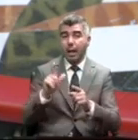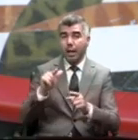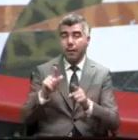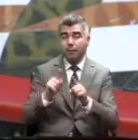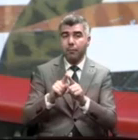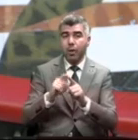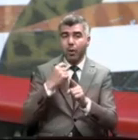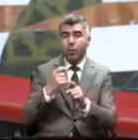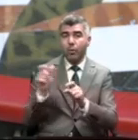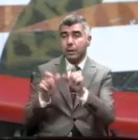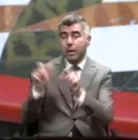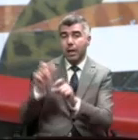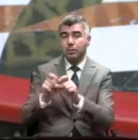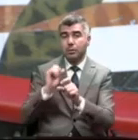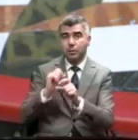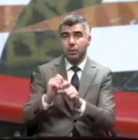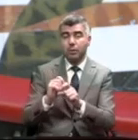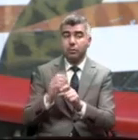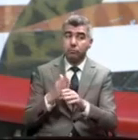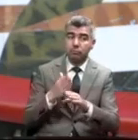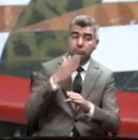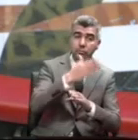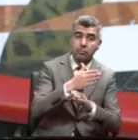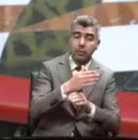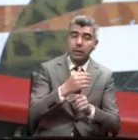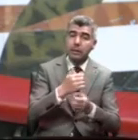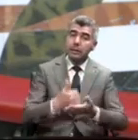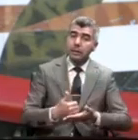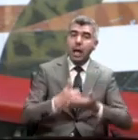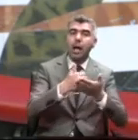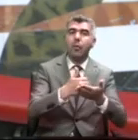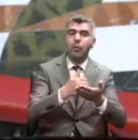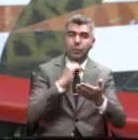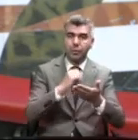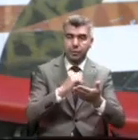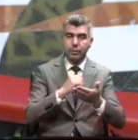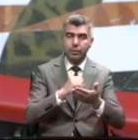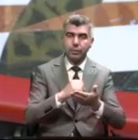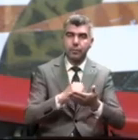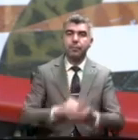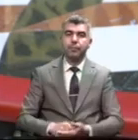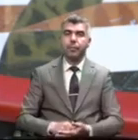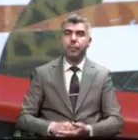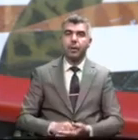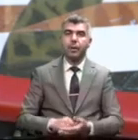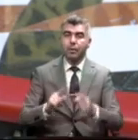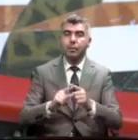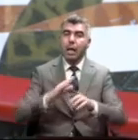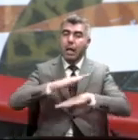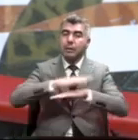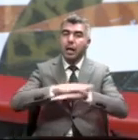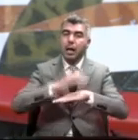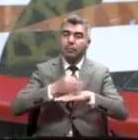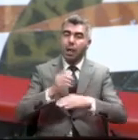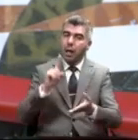الاستهلاكيه ايضا اللي كتساهم وكتعاون باش هذا يكون الاحترام ديال